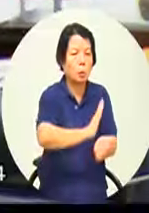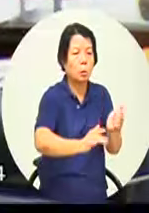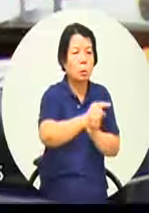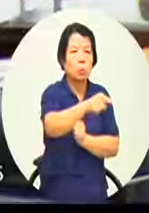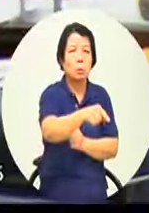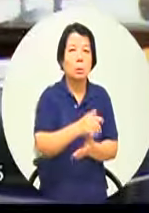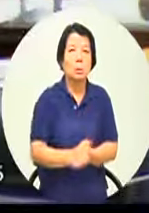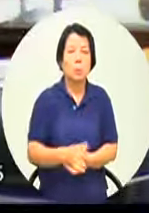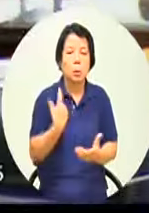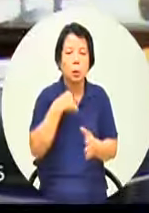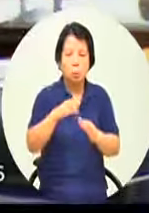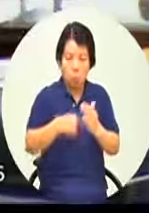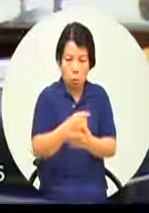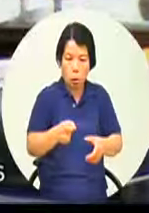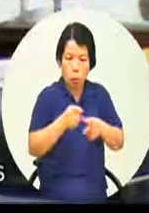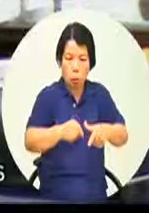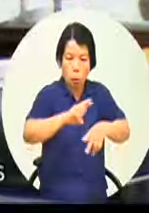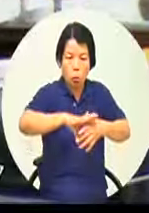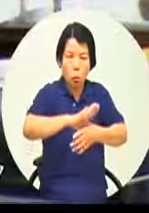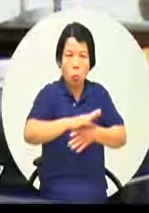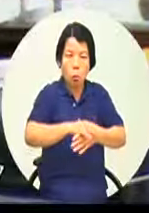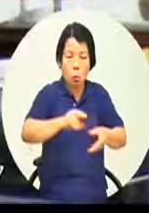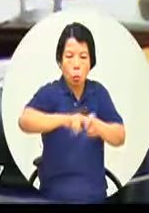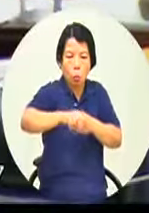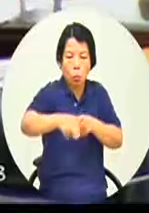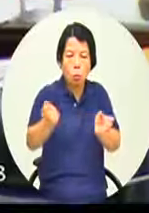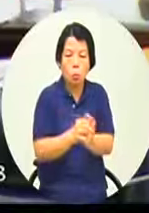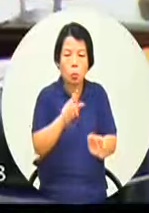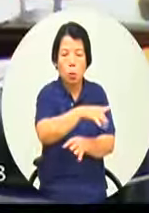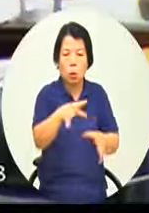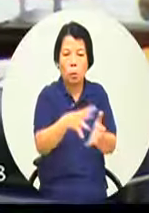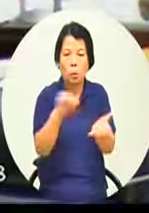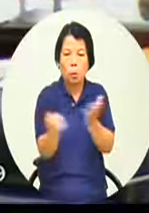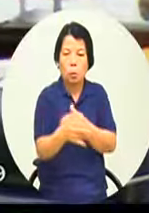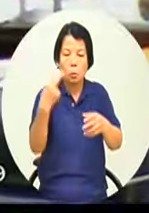真的写几个字而已，他们从打掉。